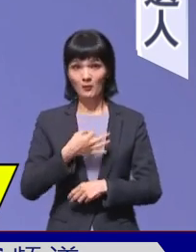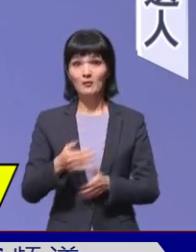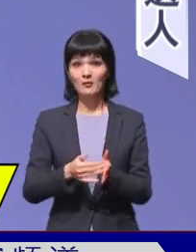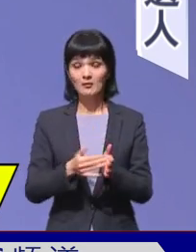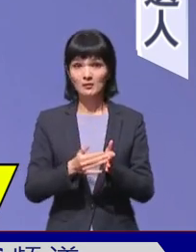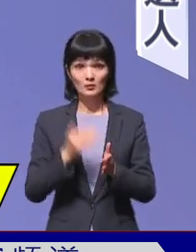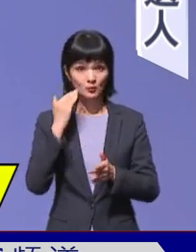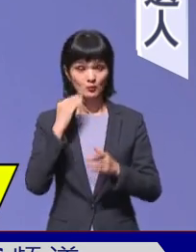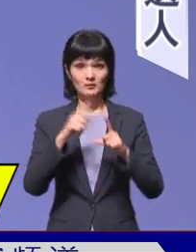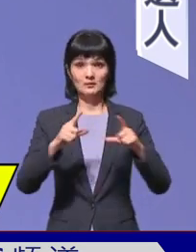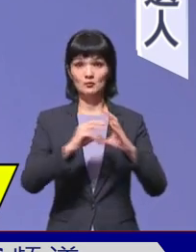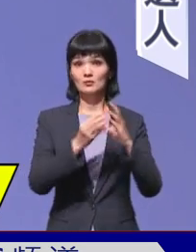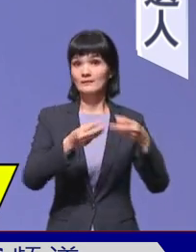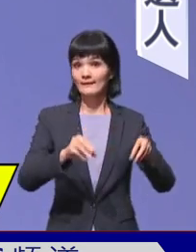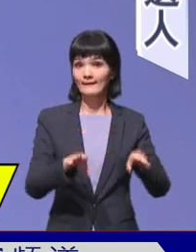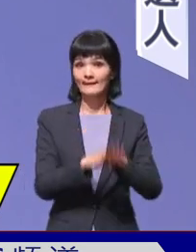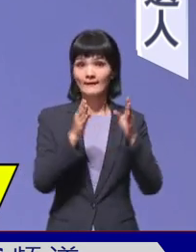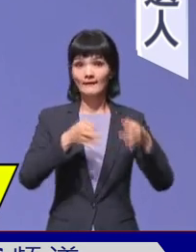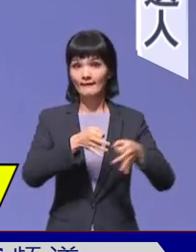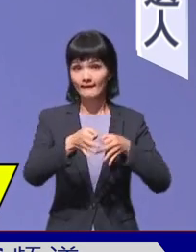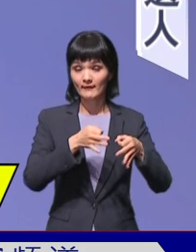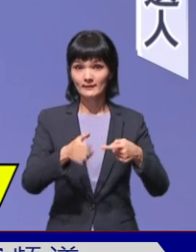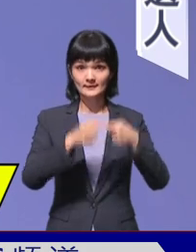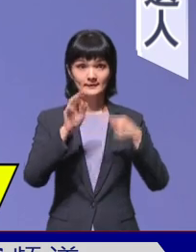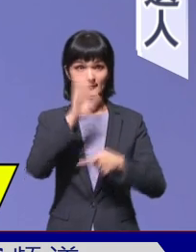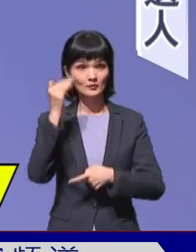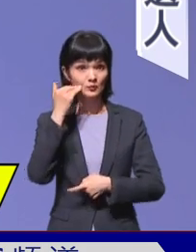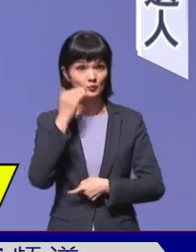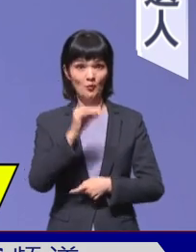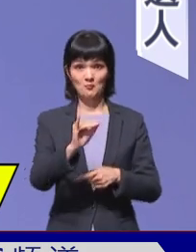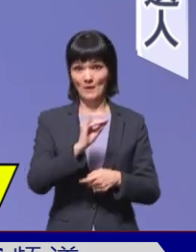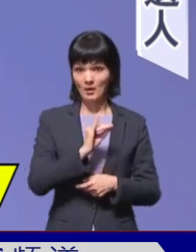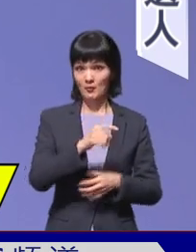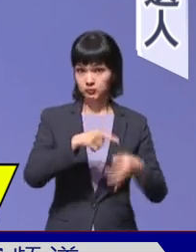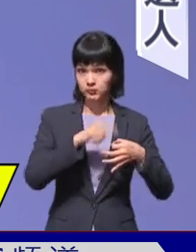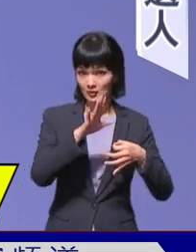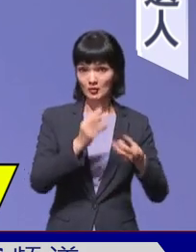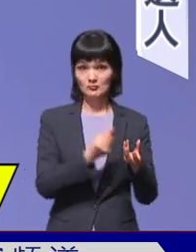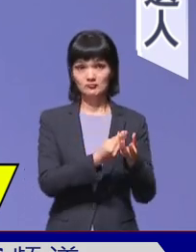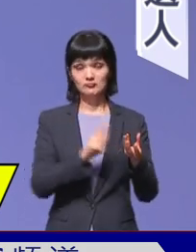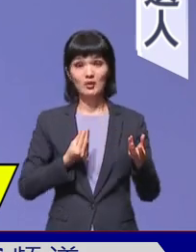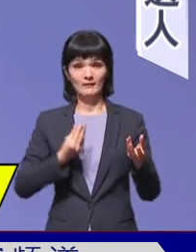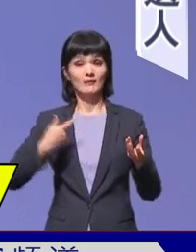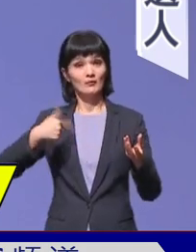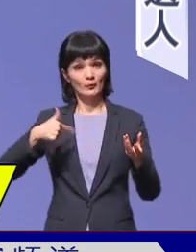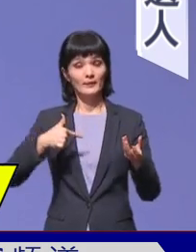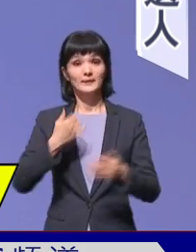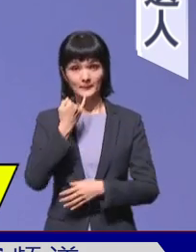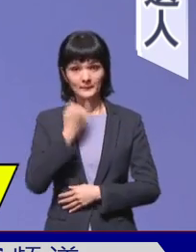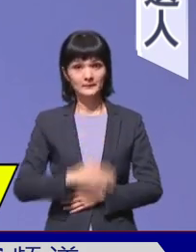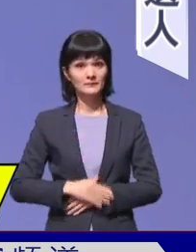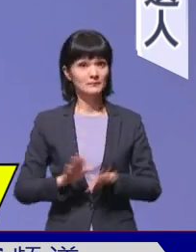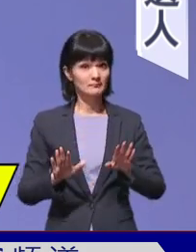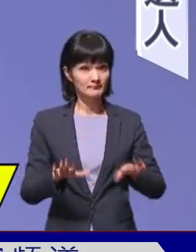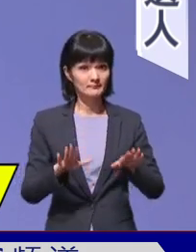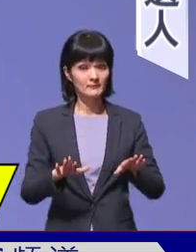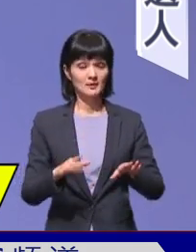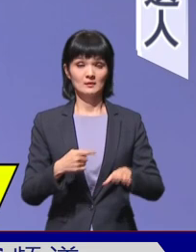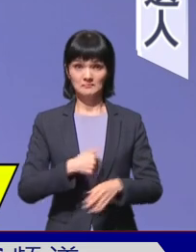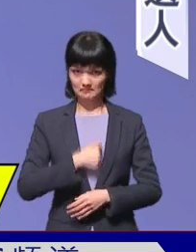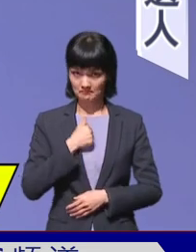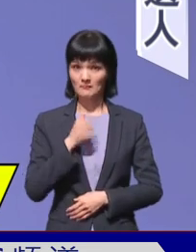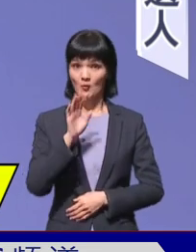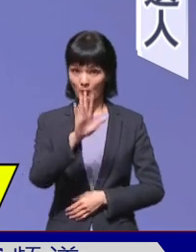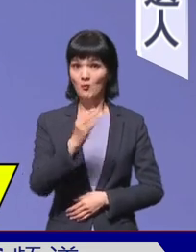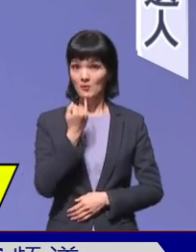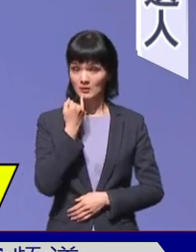开始营运的第一天，我们就可以差营收只要1000块，我们就可以收到6块钱。也就是说，我们现在已经确实